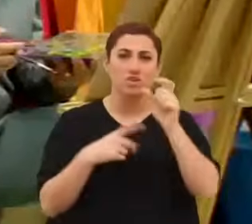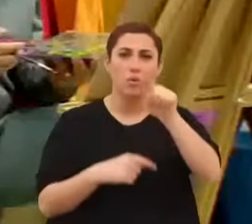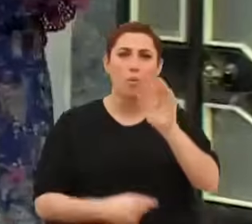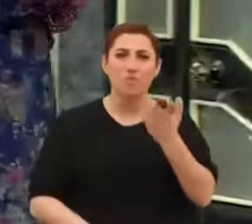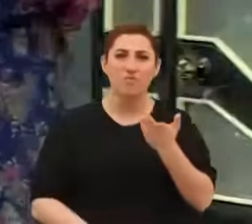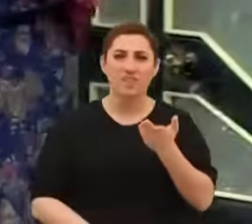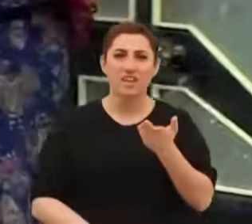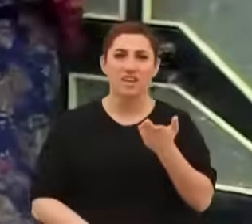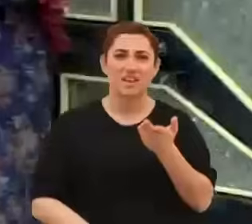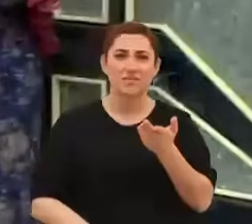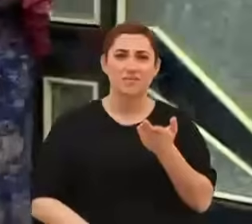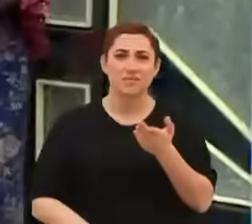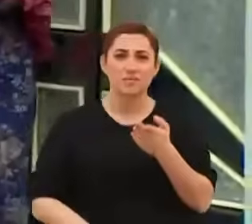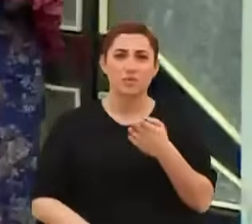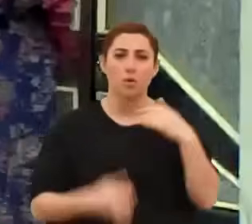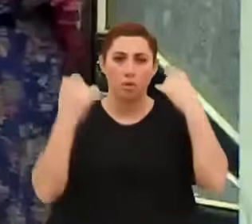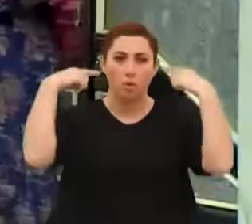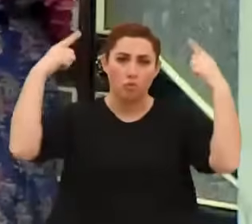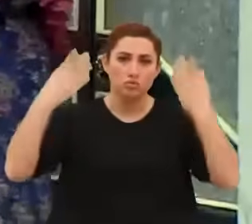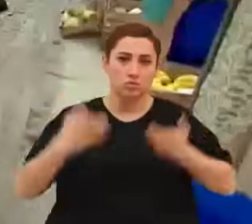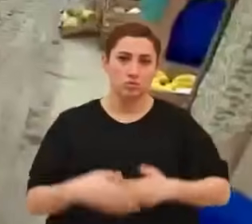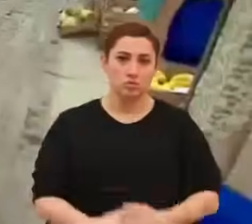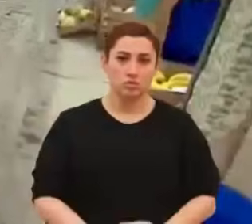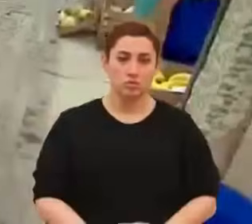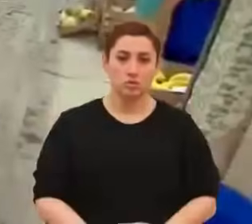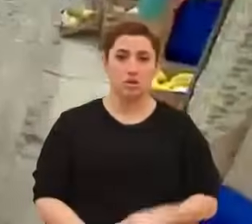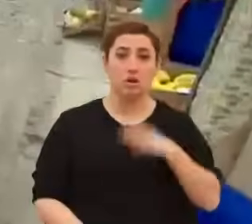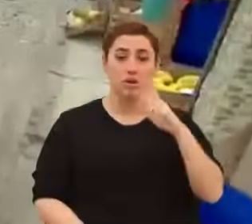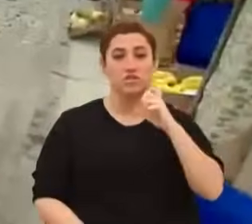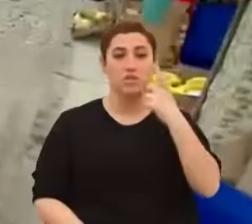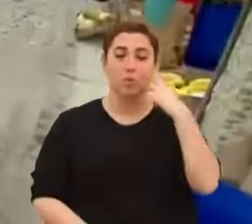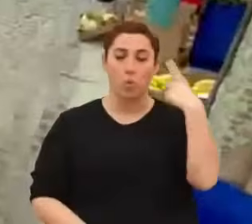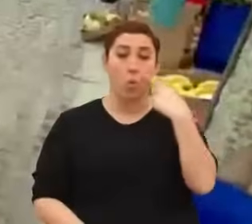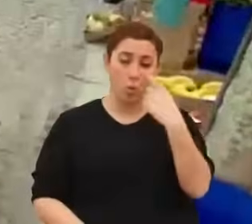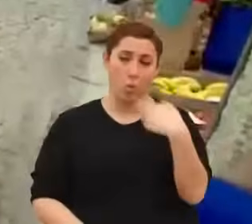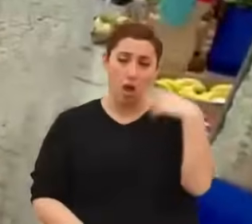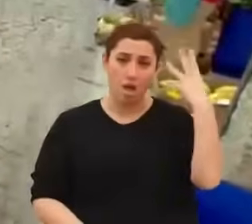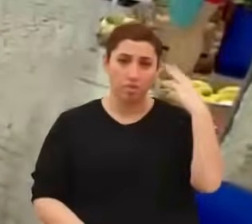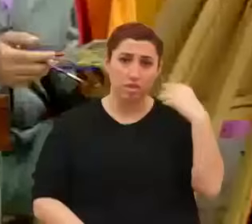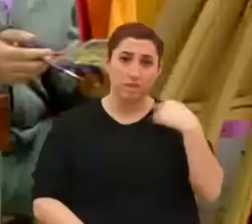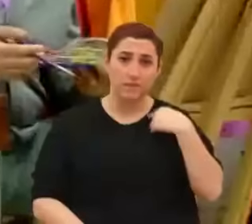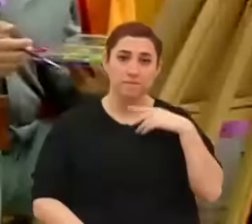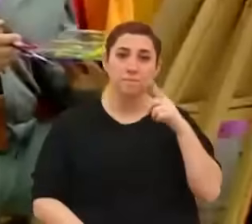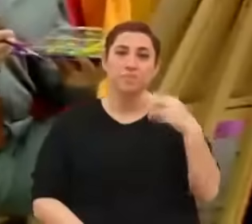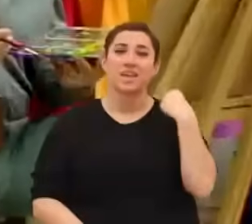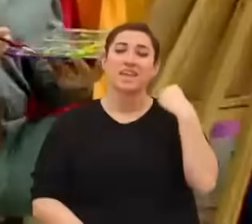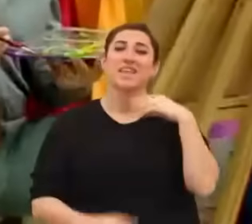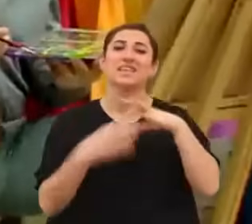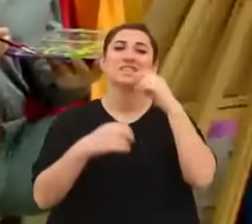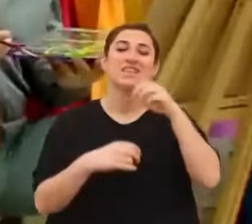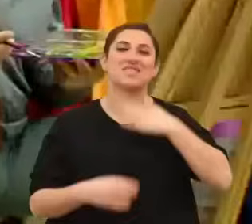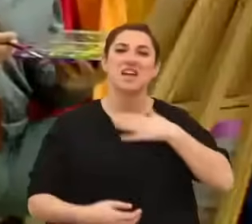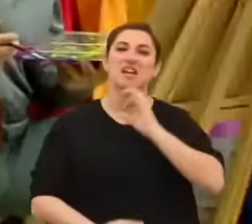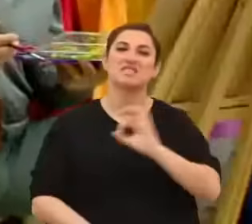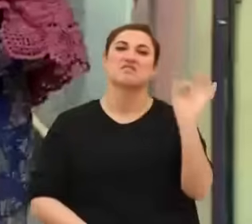o ne? Koç abi, koç yani. Cevaba bak, koç olduğunu görüyoruz. Ya şu yeni kuşakta